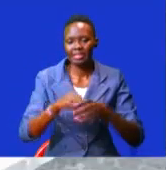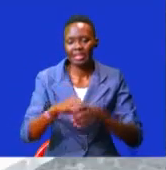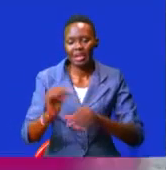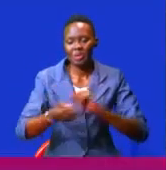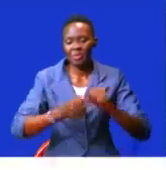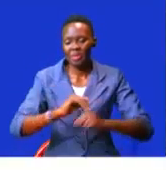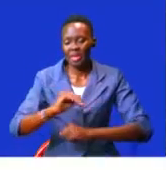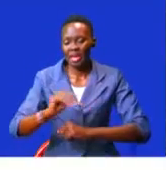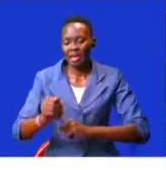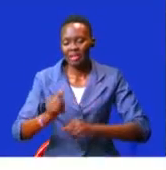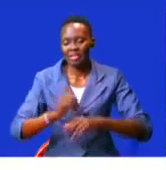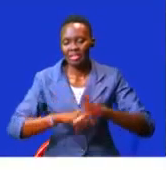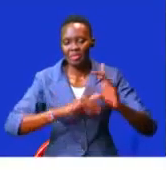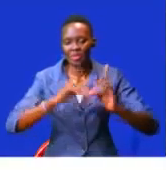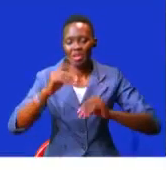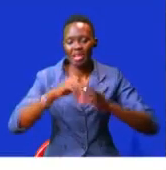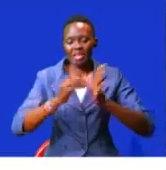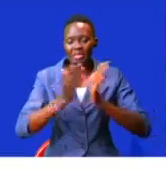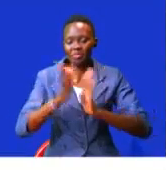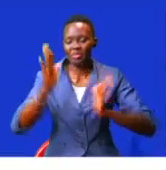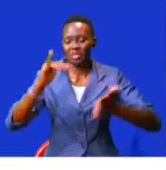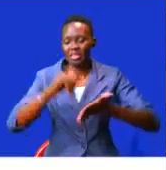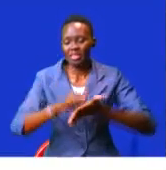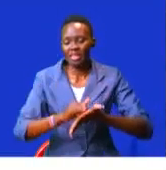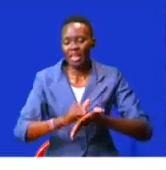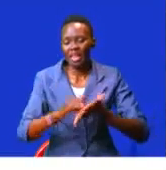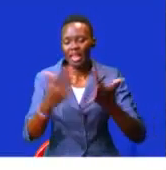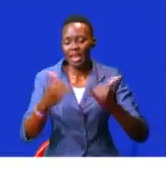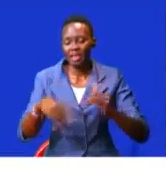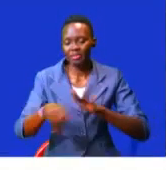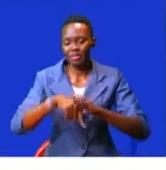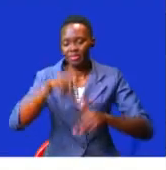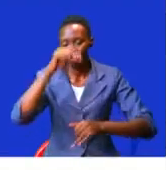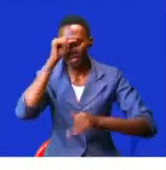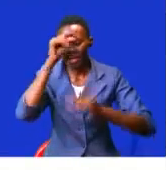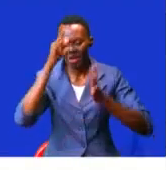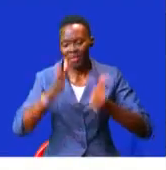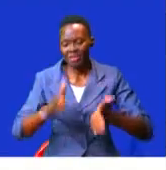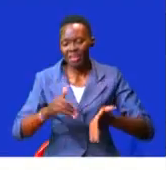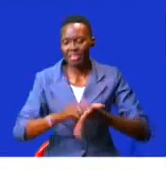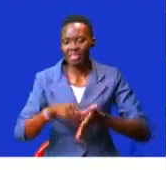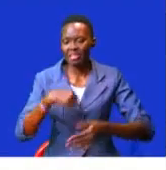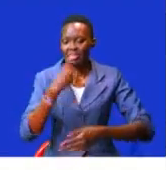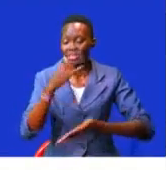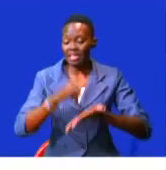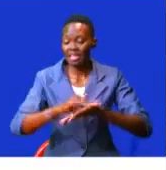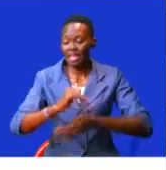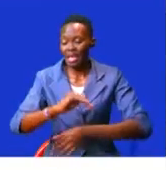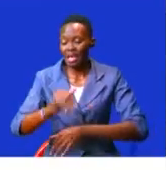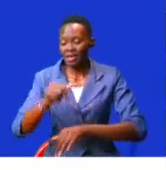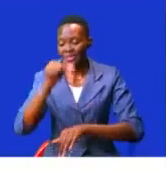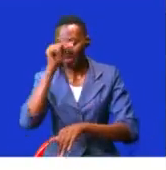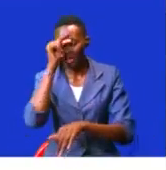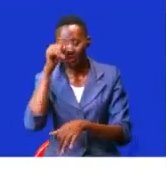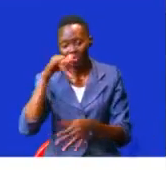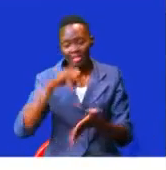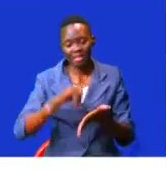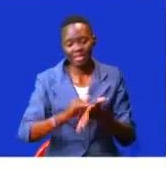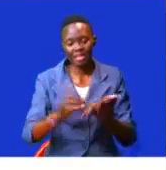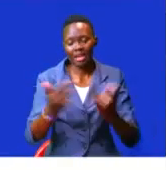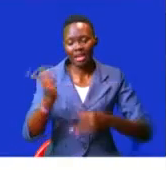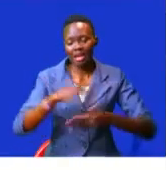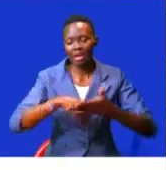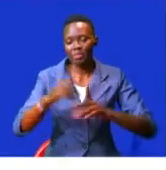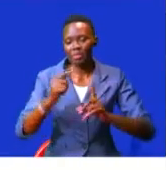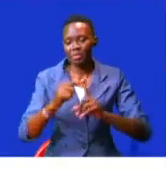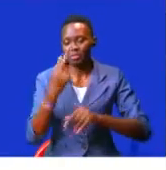Homabay. Kane oloso e nyasi nero moluor Oyugi Magwanga, ne oko ni piny owacho margi kaka kaunti ma Homabay owuok oko